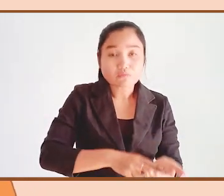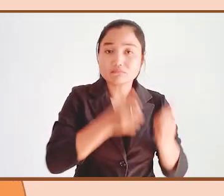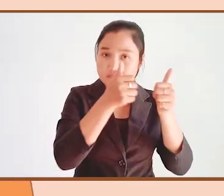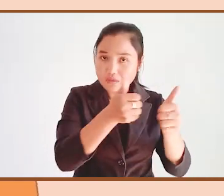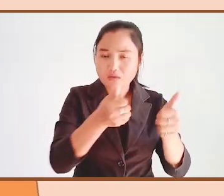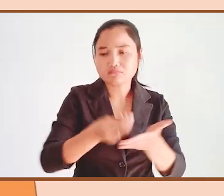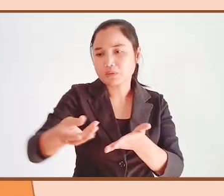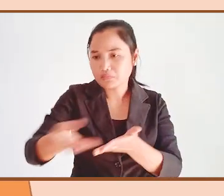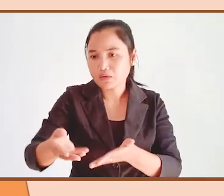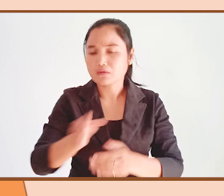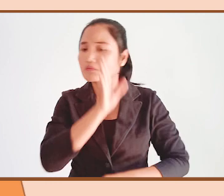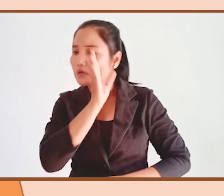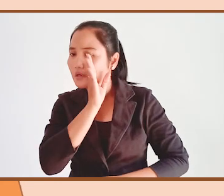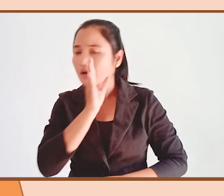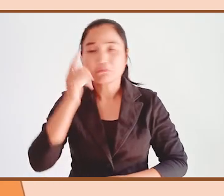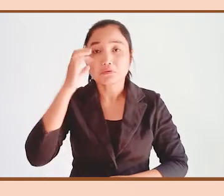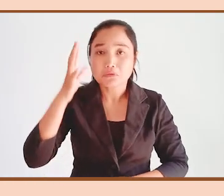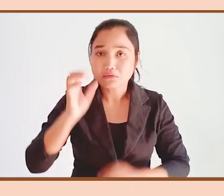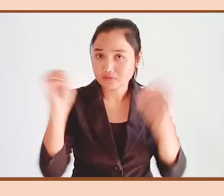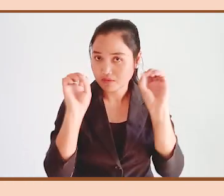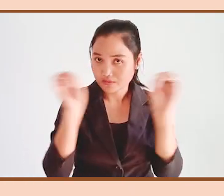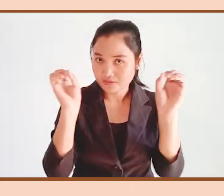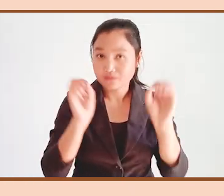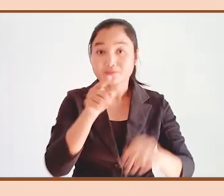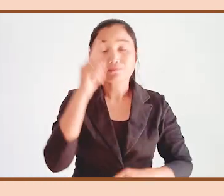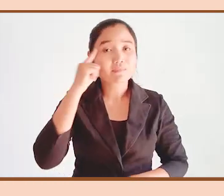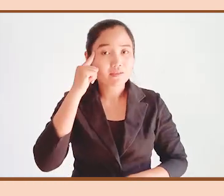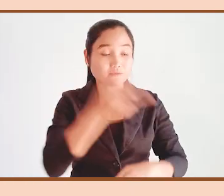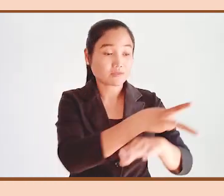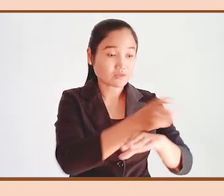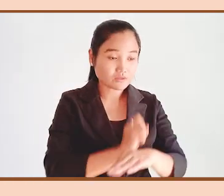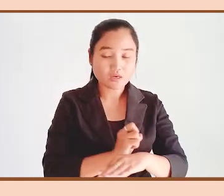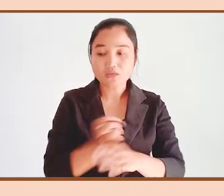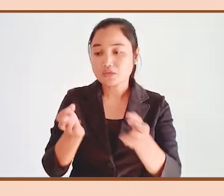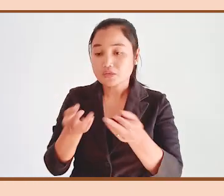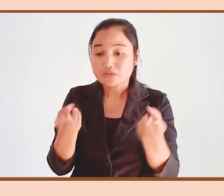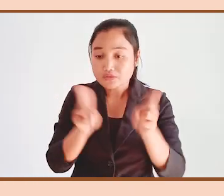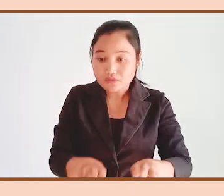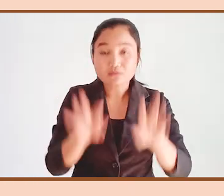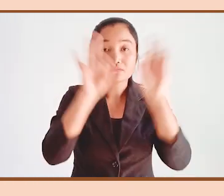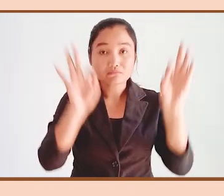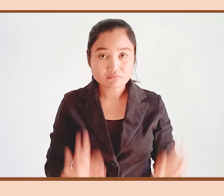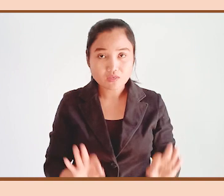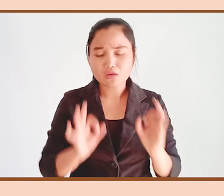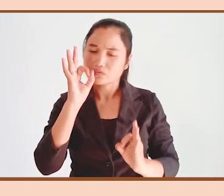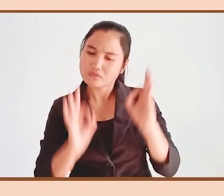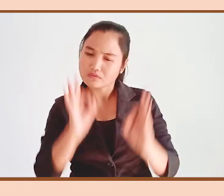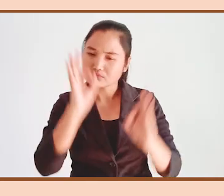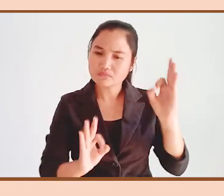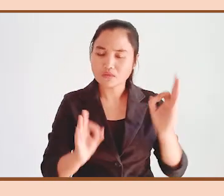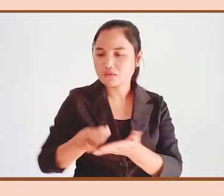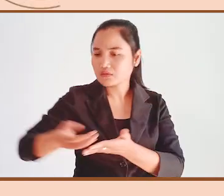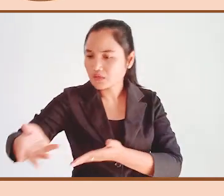ងាយខាតបង់លុយឬត្រូវគេឆបោកទេព្រោះអ្នកយល់ដឹងច្បាស់ពីកម្ចីការប្រាក់កិច្ចសន្យាក៏ដូចជាចេះថ្លឹងថ្លែងរវាង